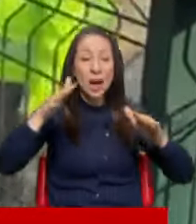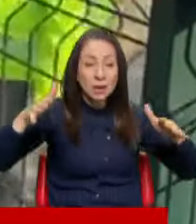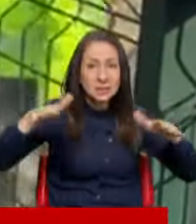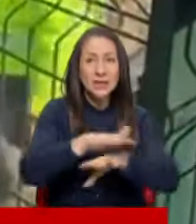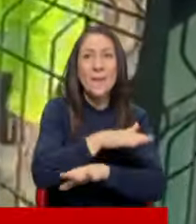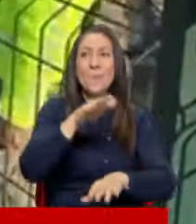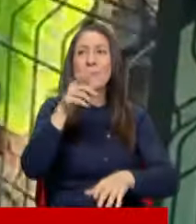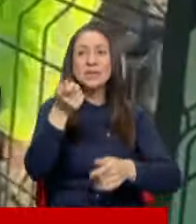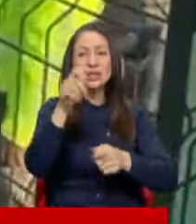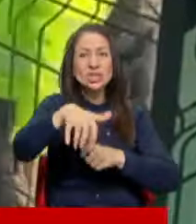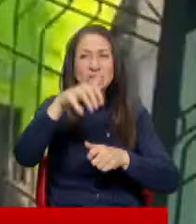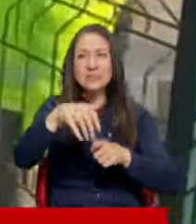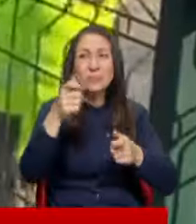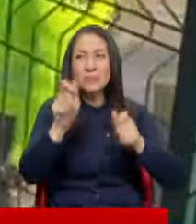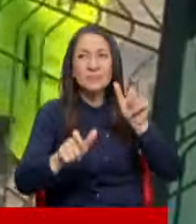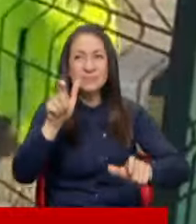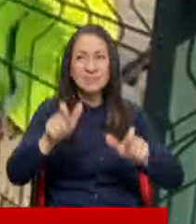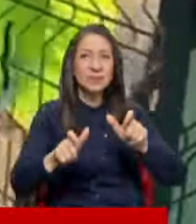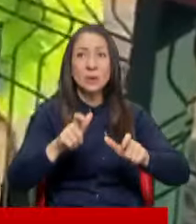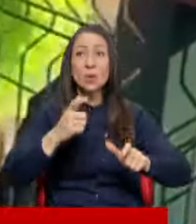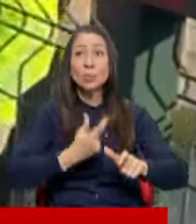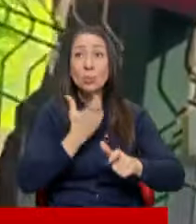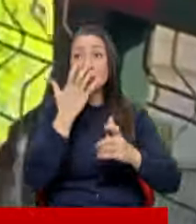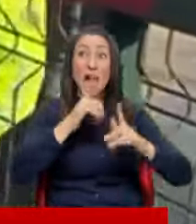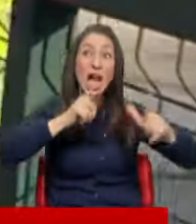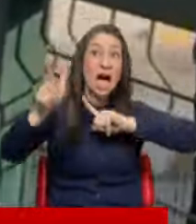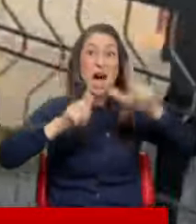madencilerin yakınlarının umutlu bekleyişi çığlığa